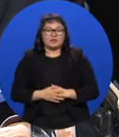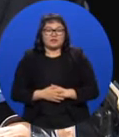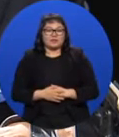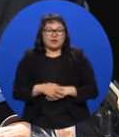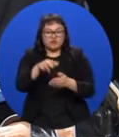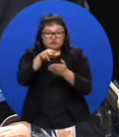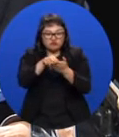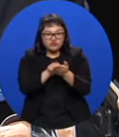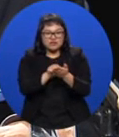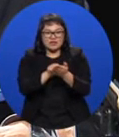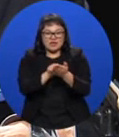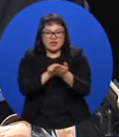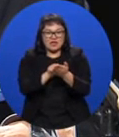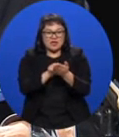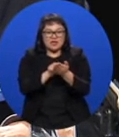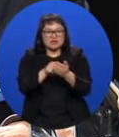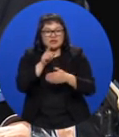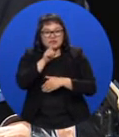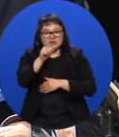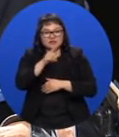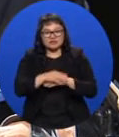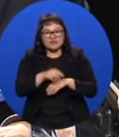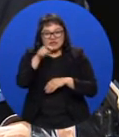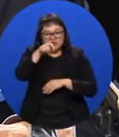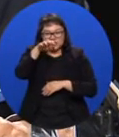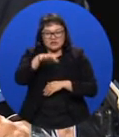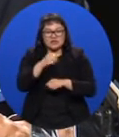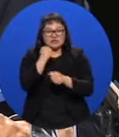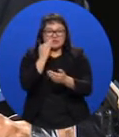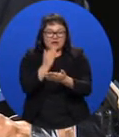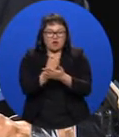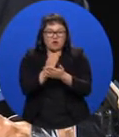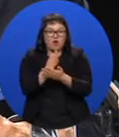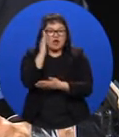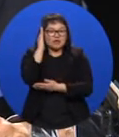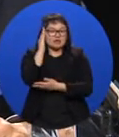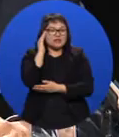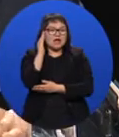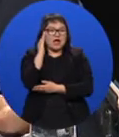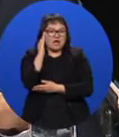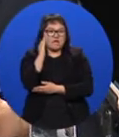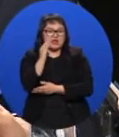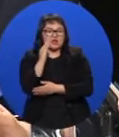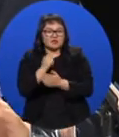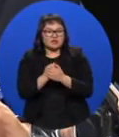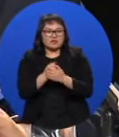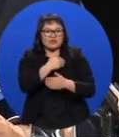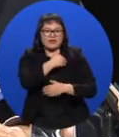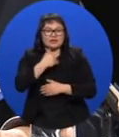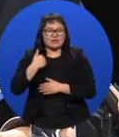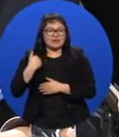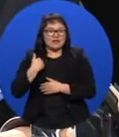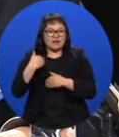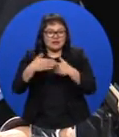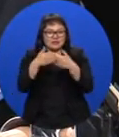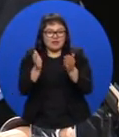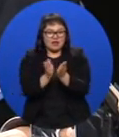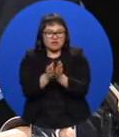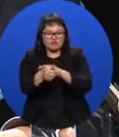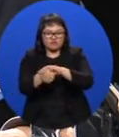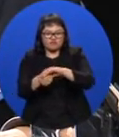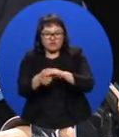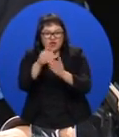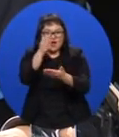문제 제기를 이 자리에서 하지 말고 기자회견해서 위성군 후보께서 당당하게 당 뒤에 숨어 있지